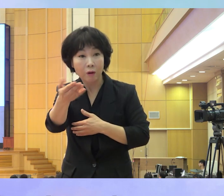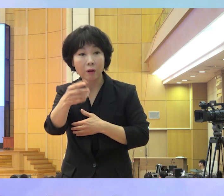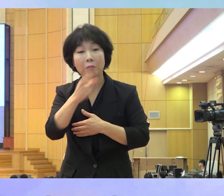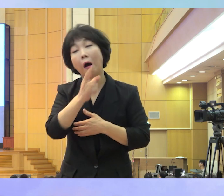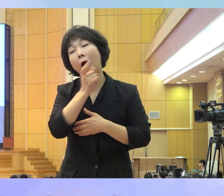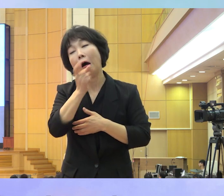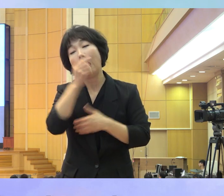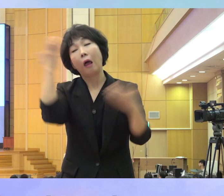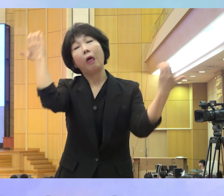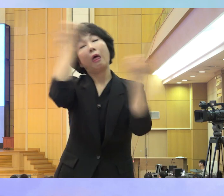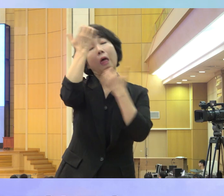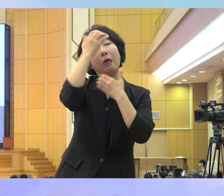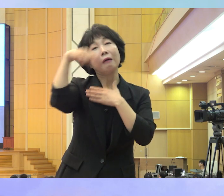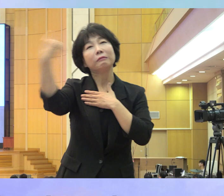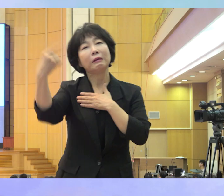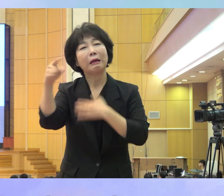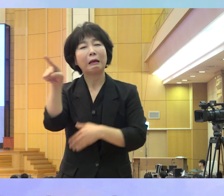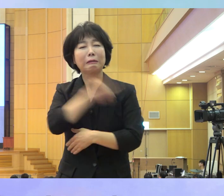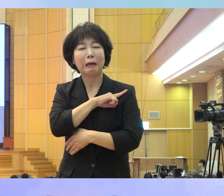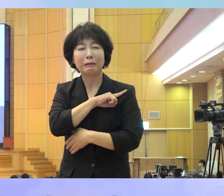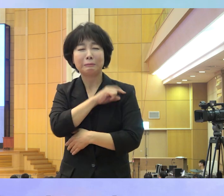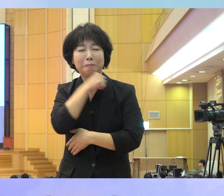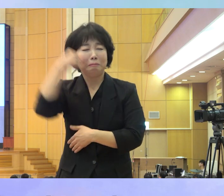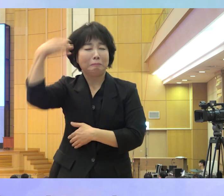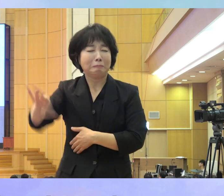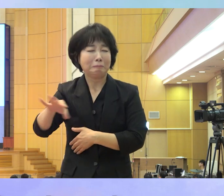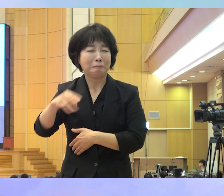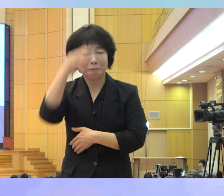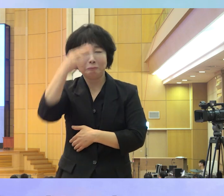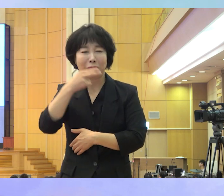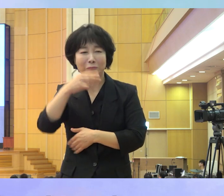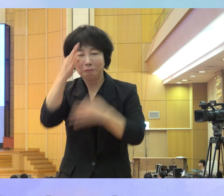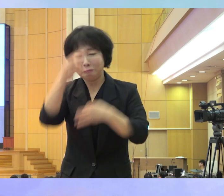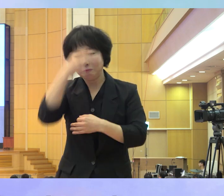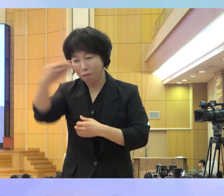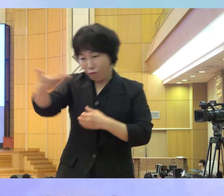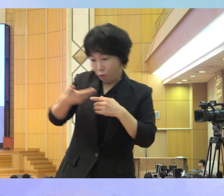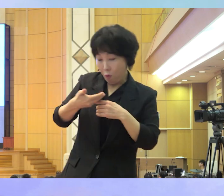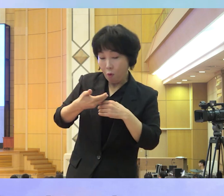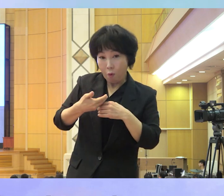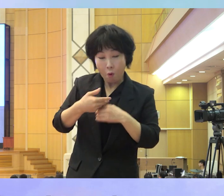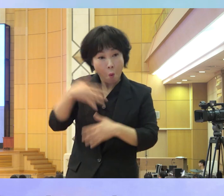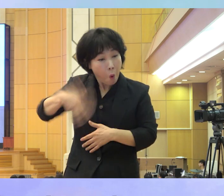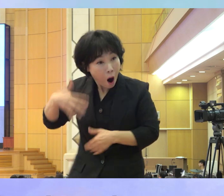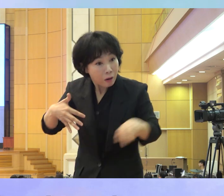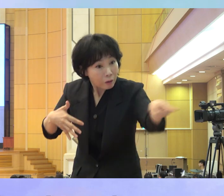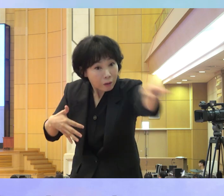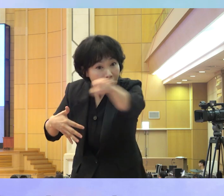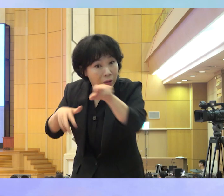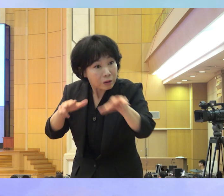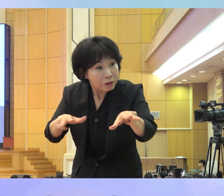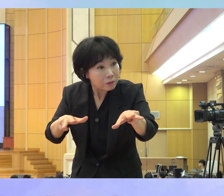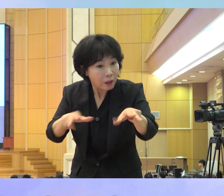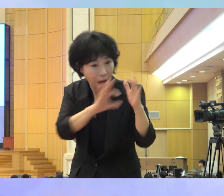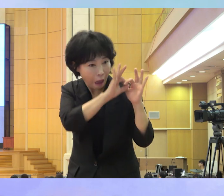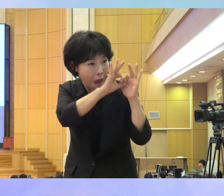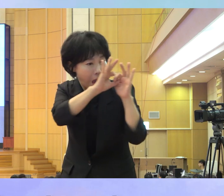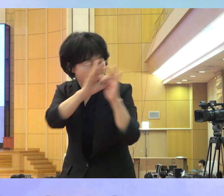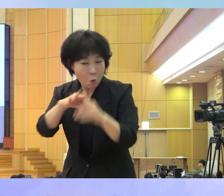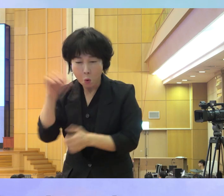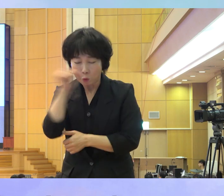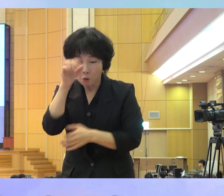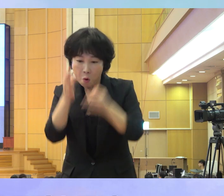후에는 낮은 것을 내거늘 그대는 지금까지 좋은 포도주를 두었도다